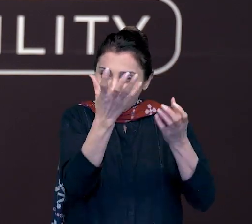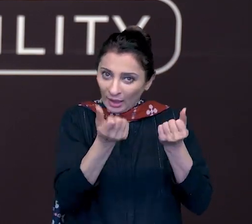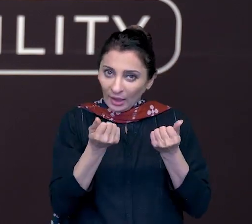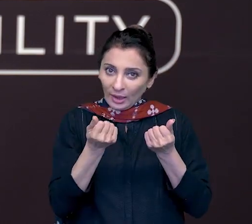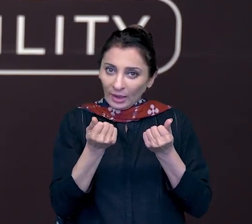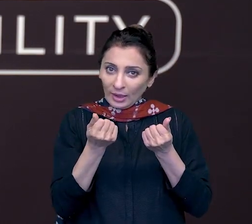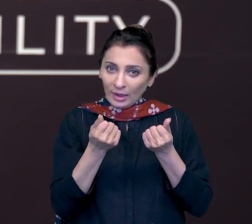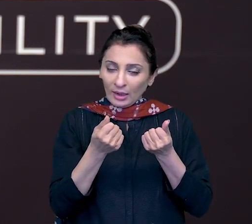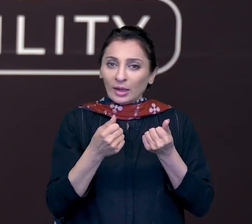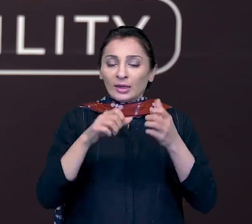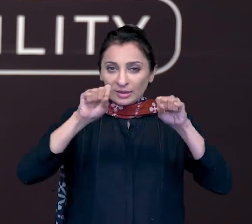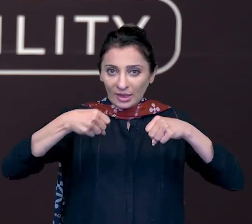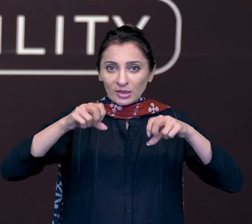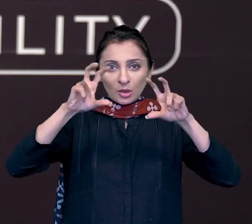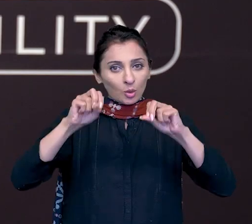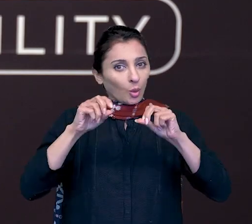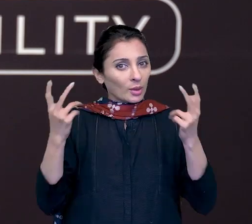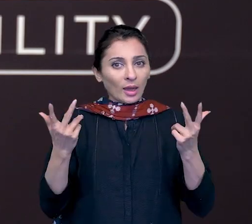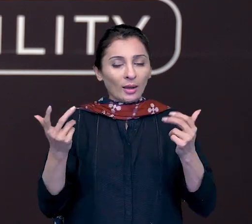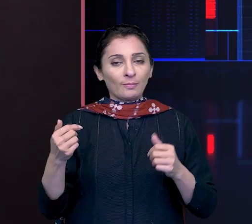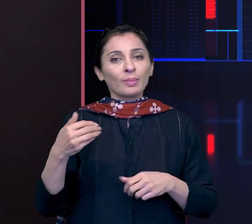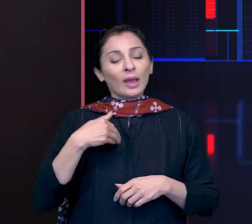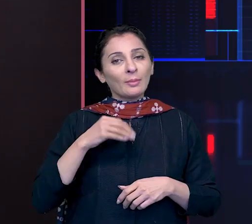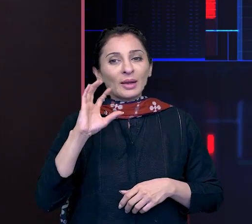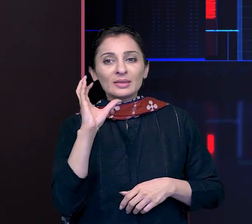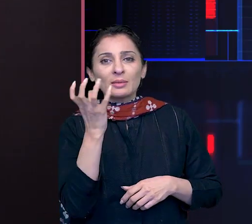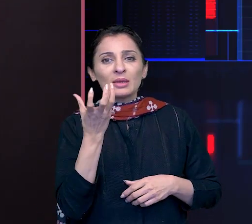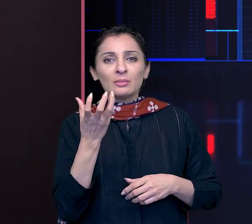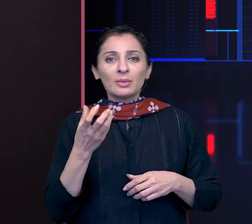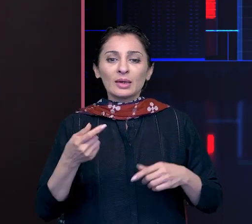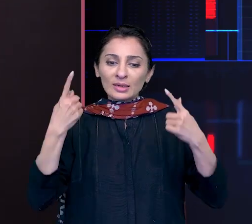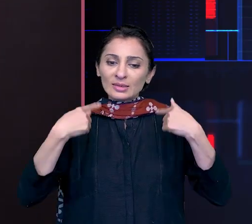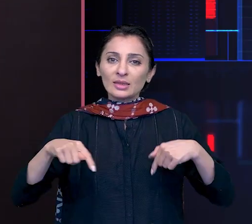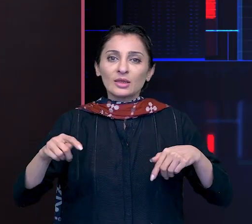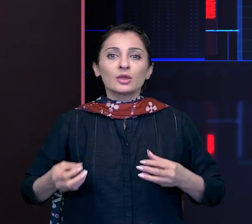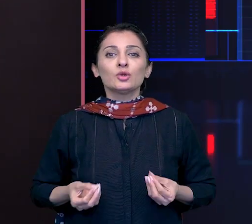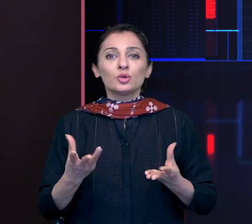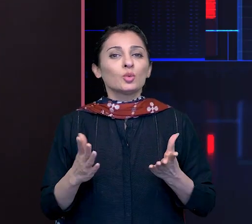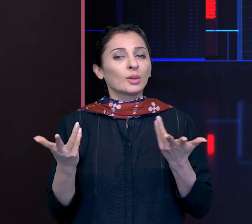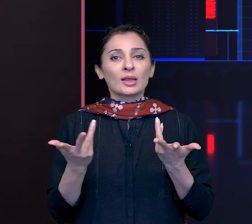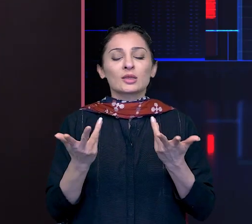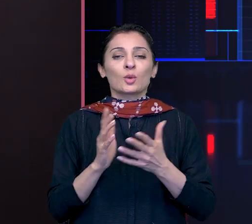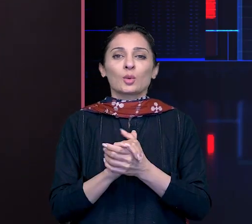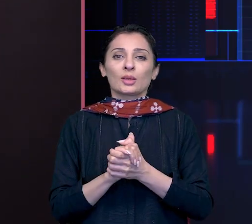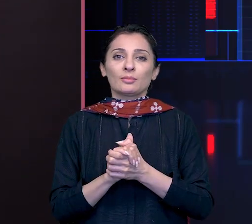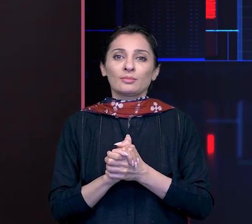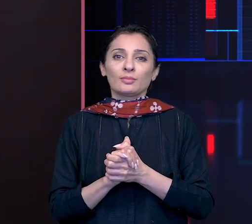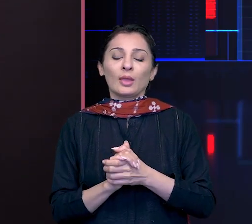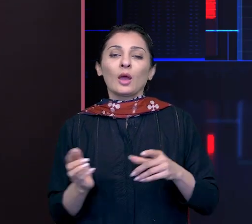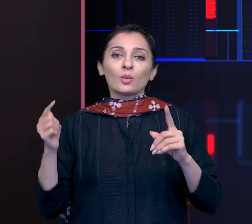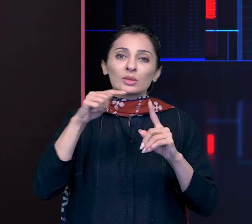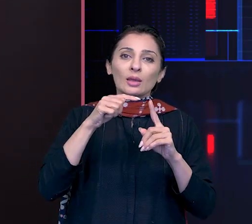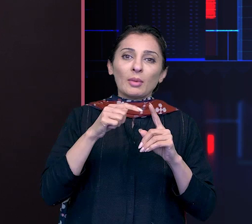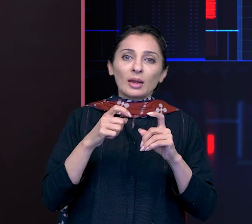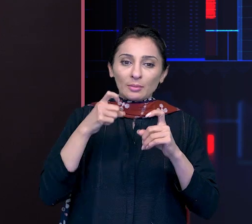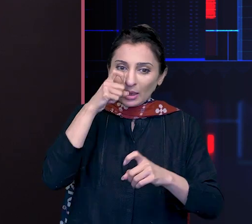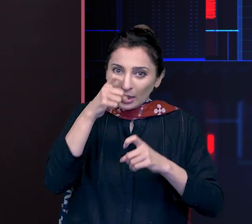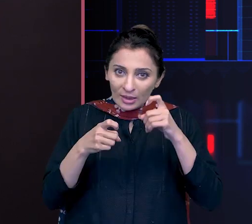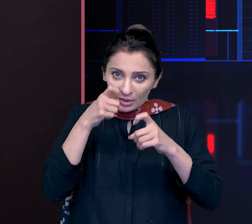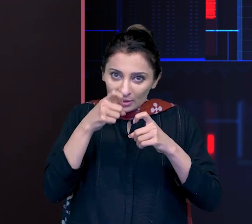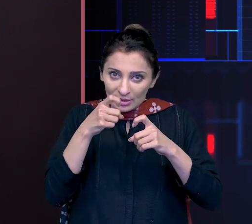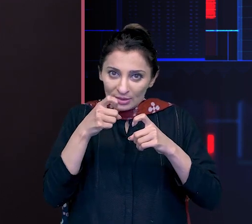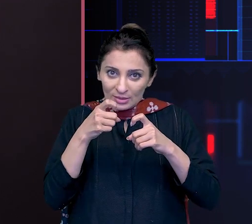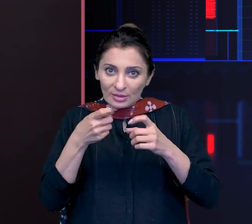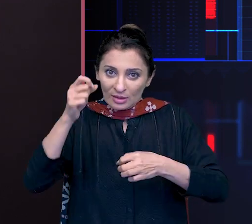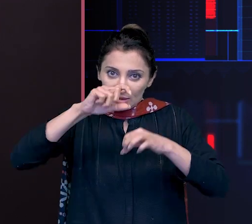अच्छा हमारी अपनी ज़मीन पे ज़िंदगी कैसे शुरू हुई। उसके बारे में साइंसदान को काफ़ी डिटेल में कुछ चीज़ें पता